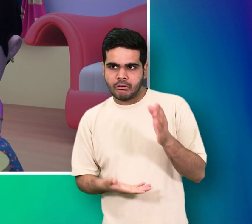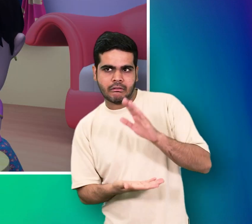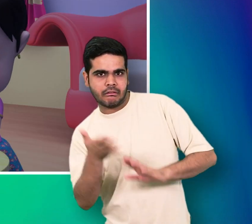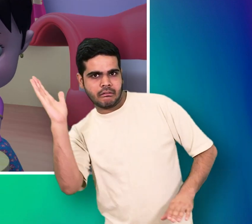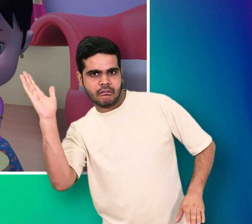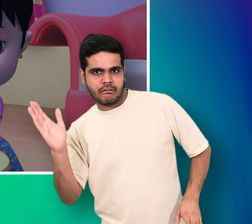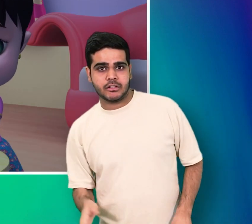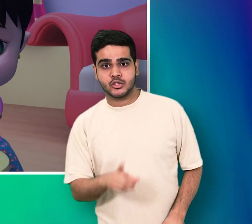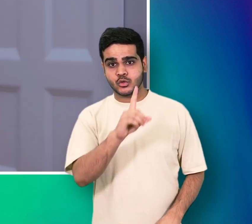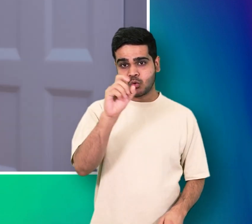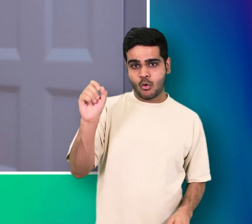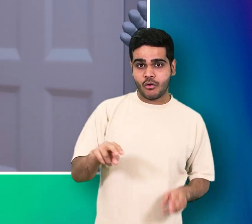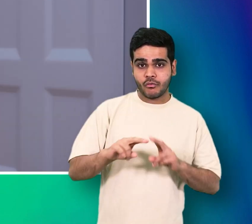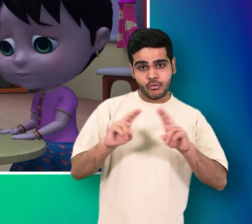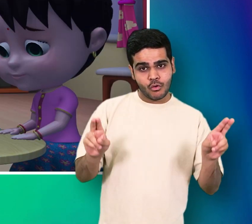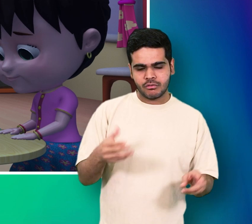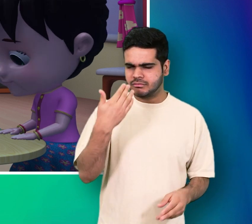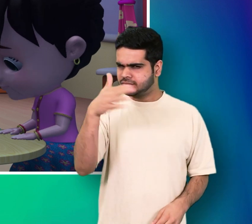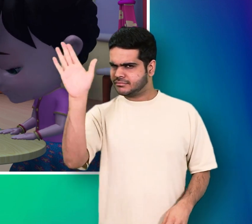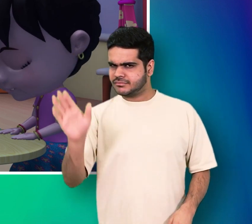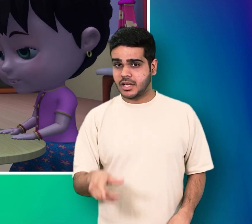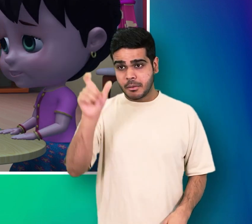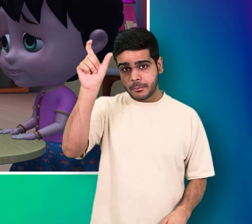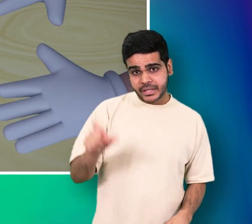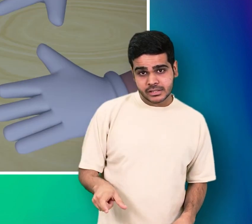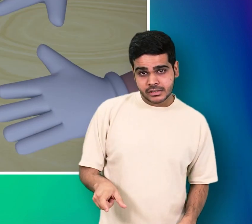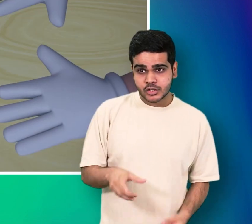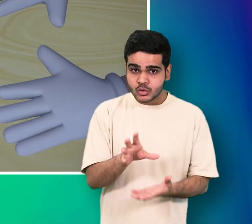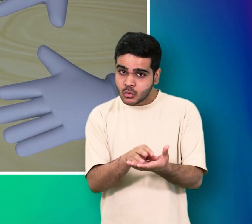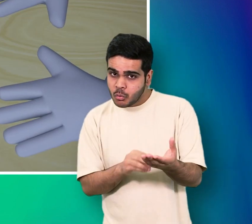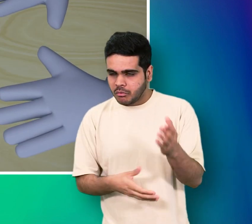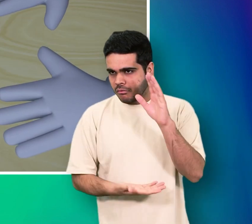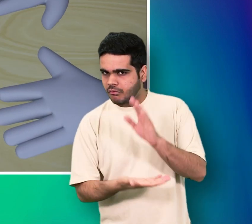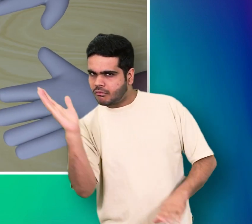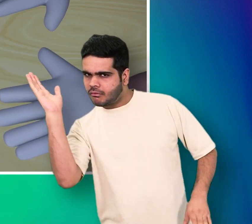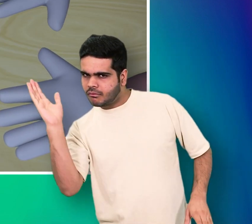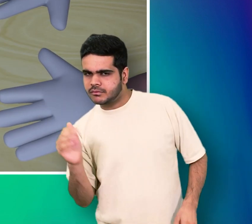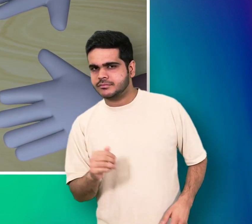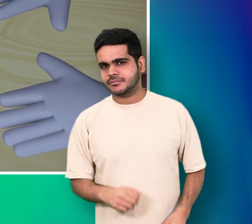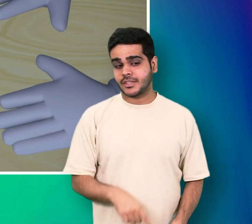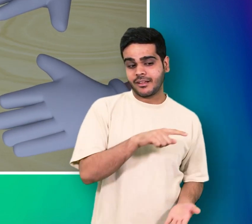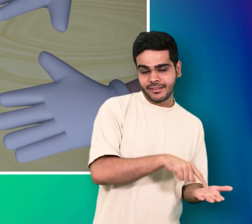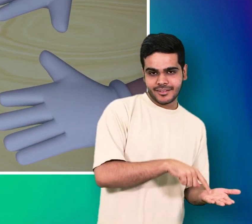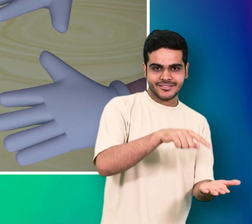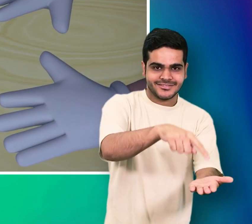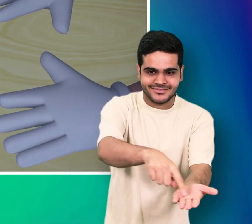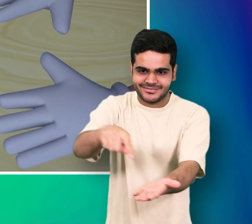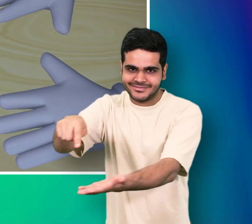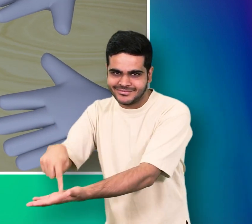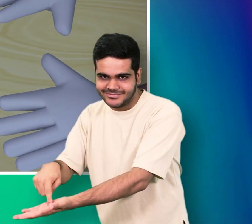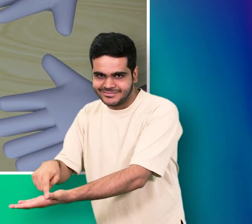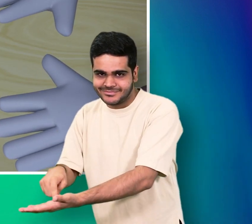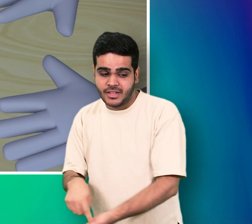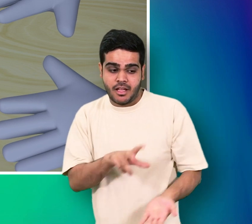का धागा, चोर निकल के भागा। अक्कड़ बक्कड़ बम्बे बो, 80 90 पूरे